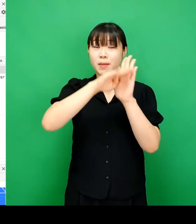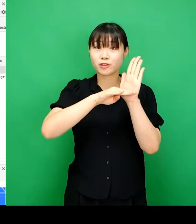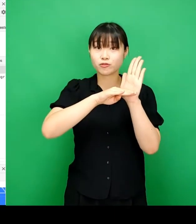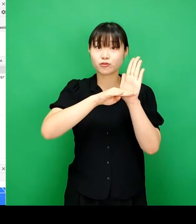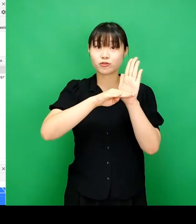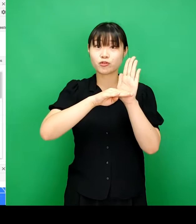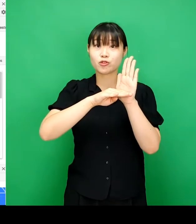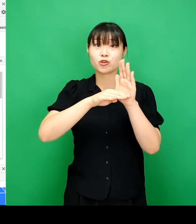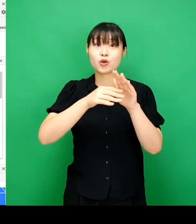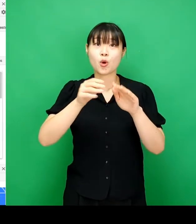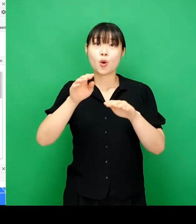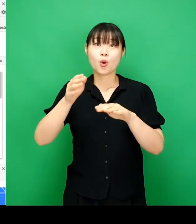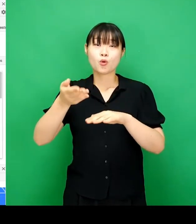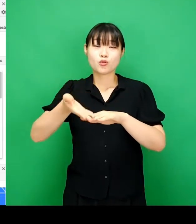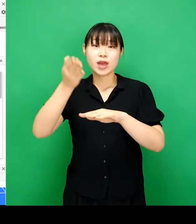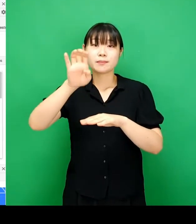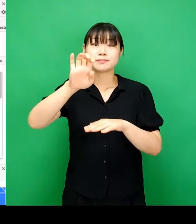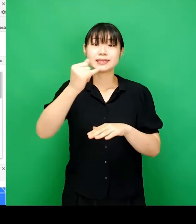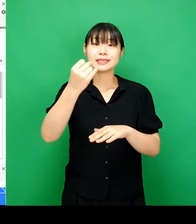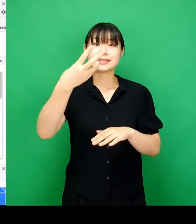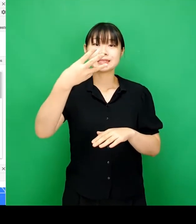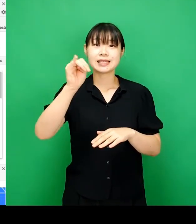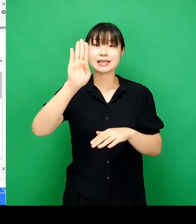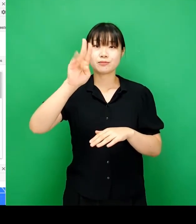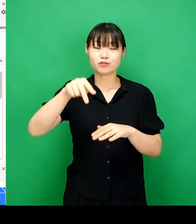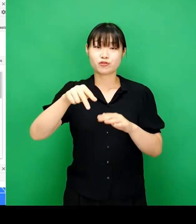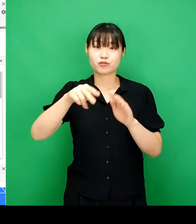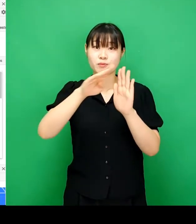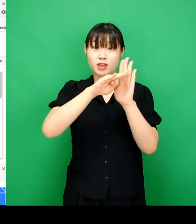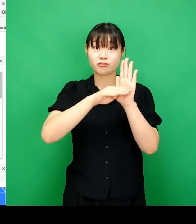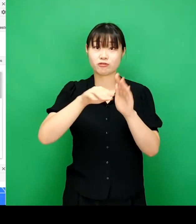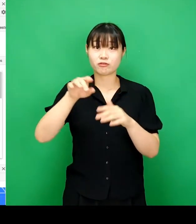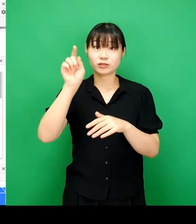헤더스 메뉴 오른쪽에 있는 프리뷰 메뉴를 클릭합니다.